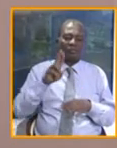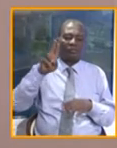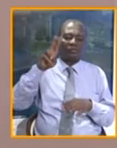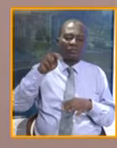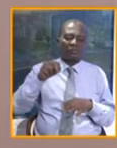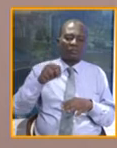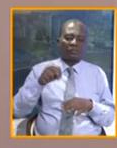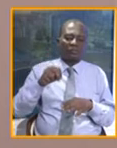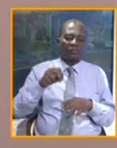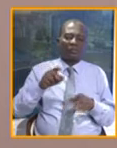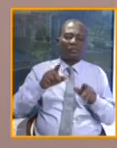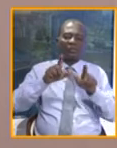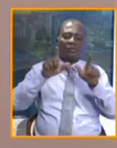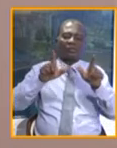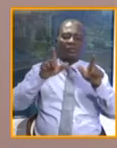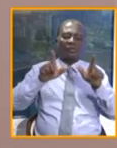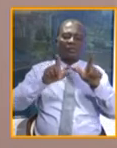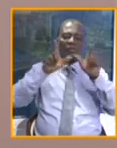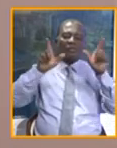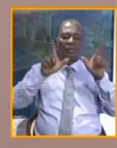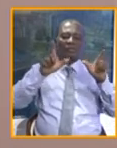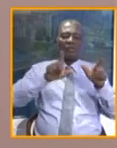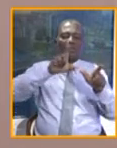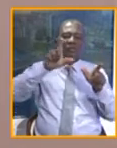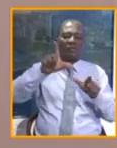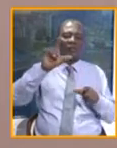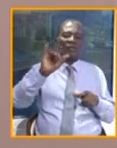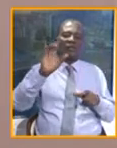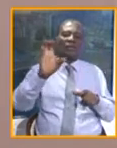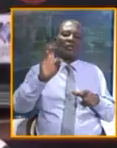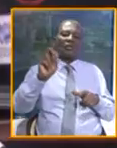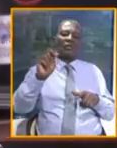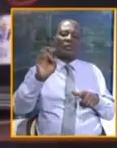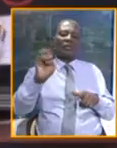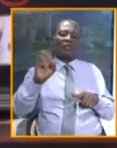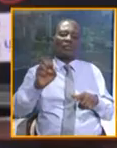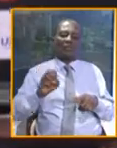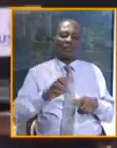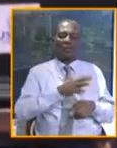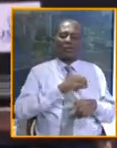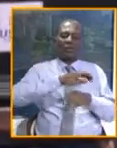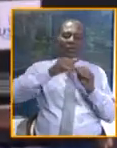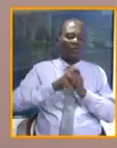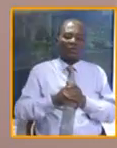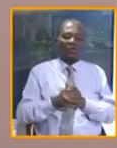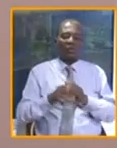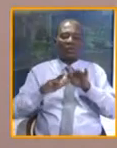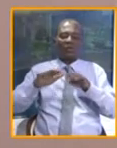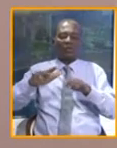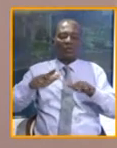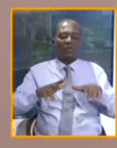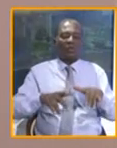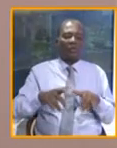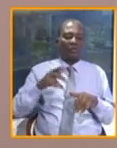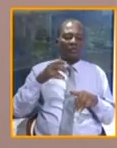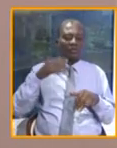une licence et un master en télémédecine. Donc ça, c'est vraiment important. Il y a tout ce qui est logistique aussi pour la